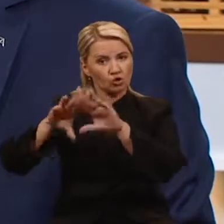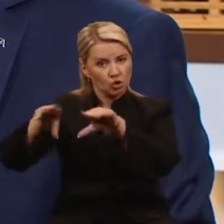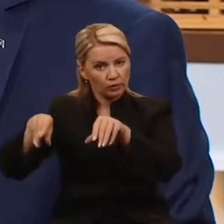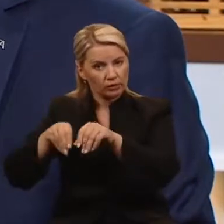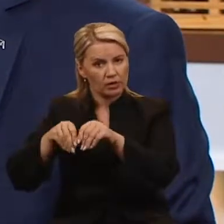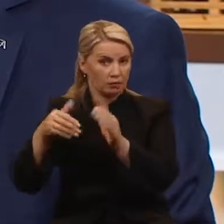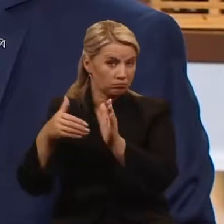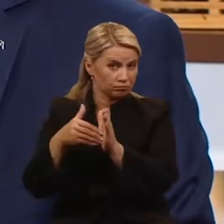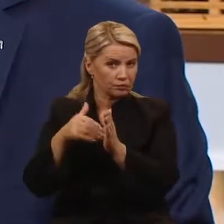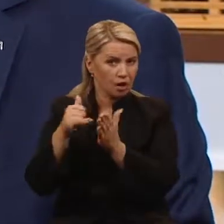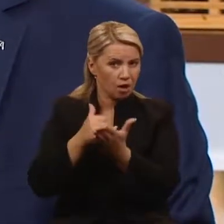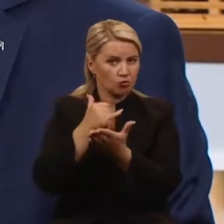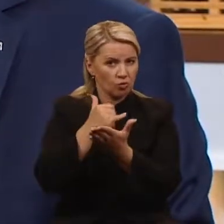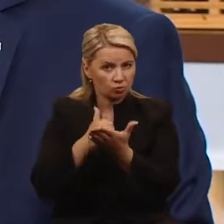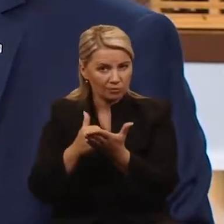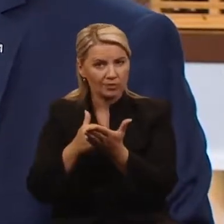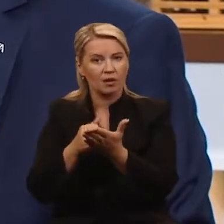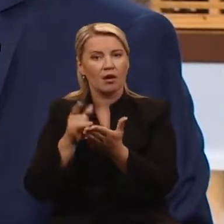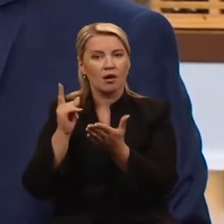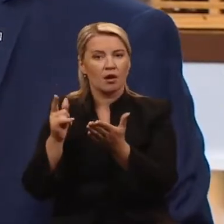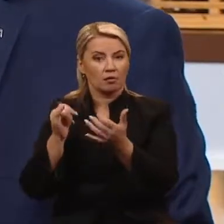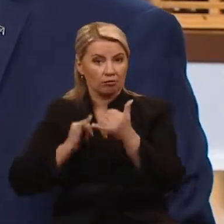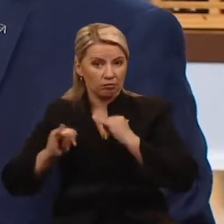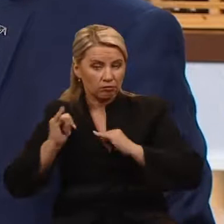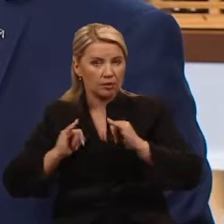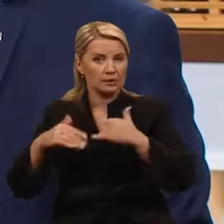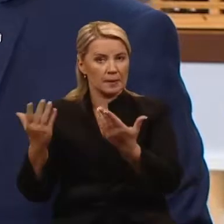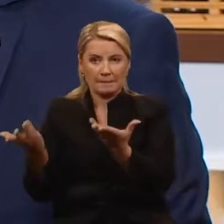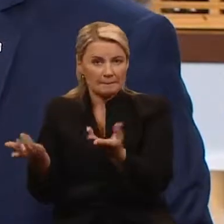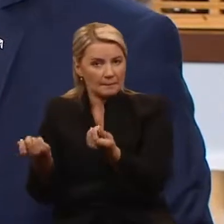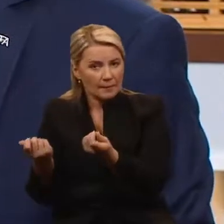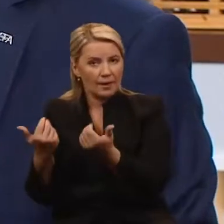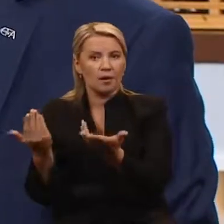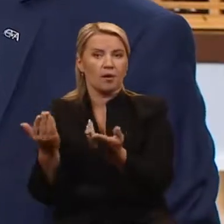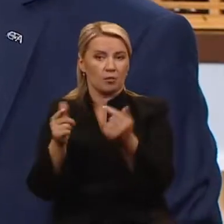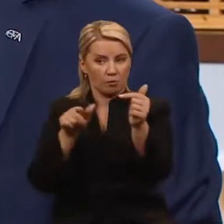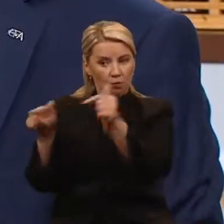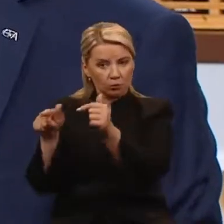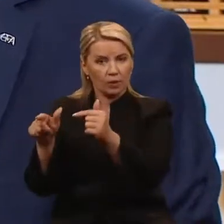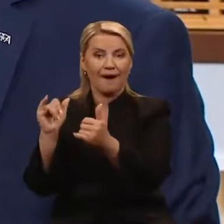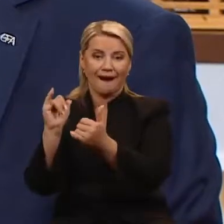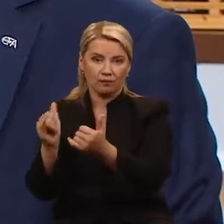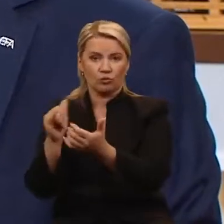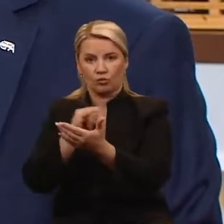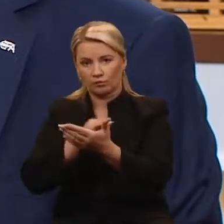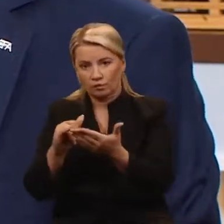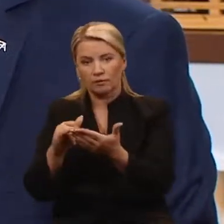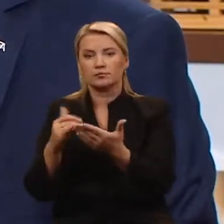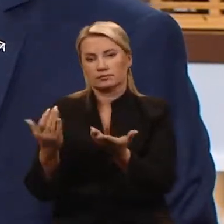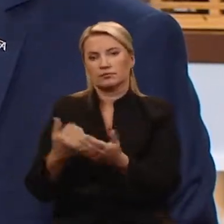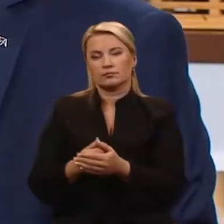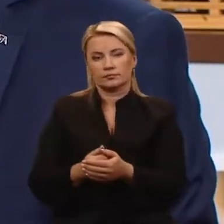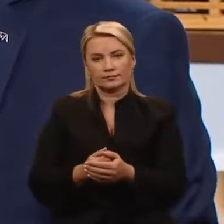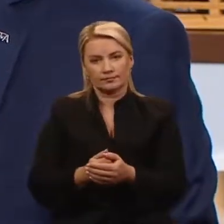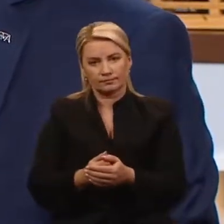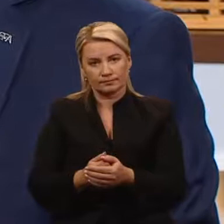životní situace a jestli skutečně se nachází v takové nouzi, nebo že by se případně do nouze mohli dostat, kdyby vlastně měli tyto věci